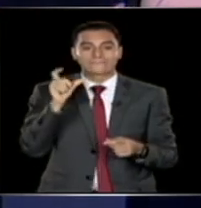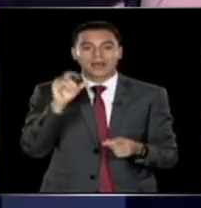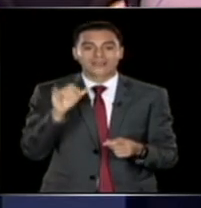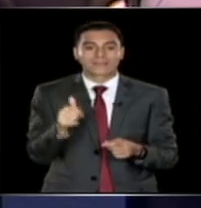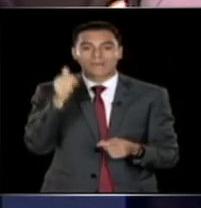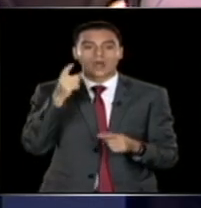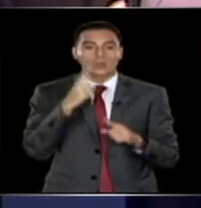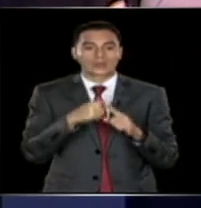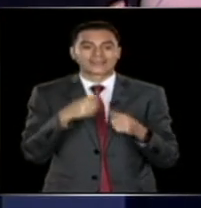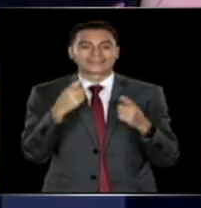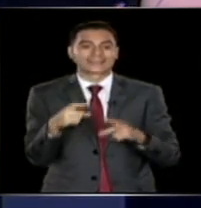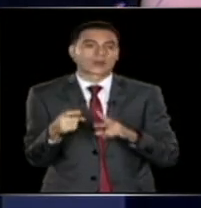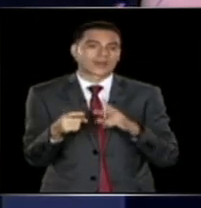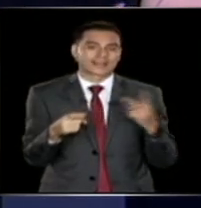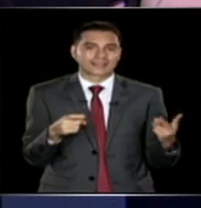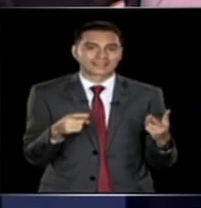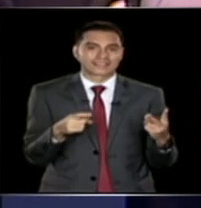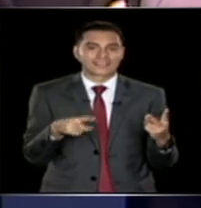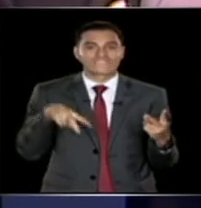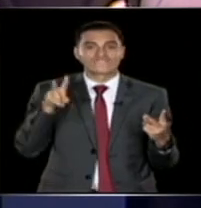في 18 نوفمبر